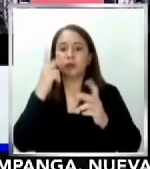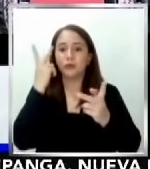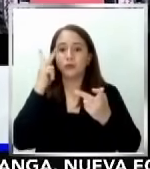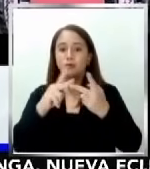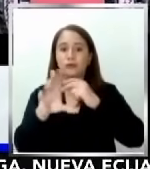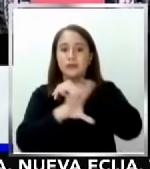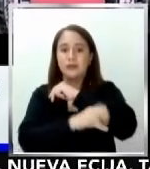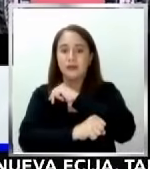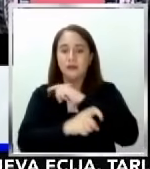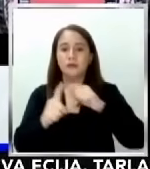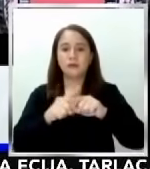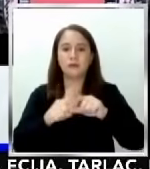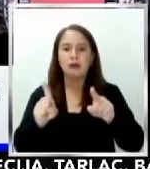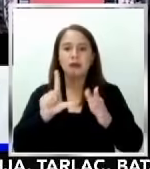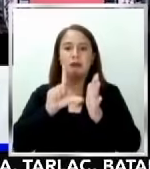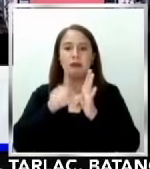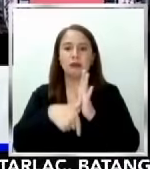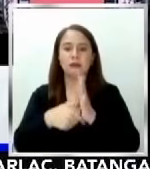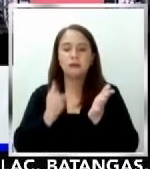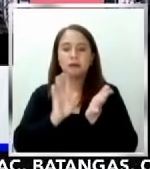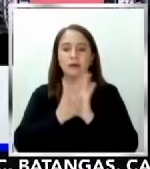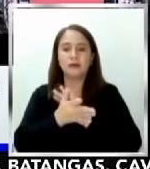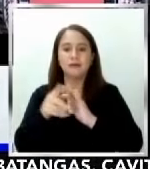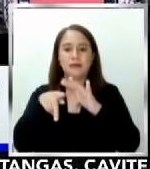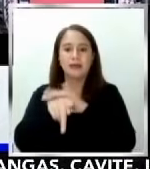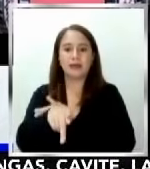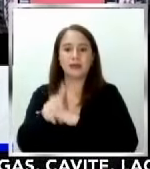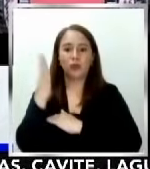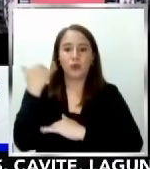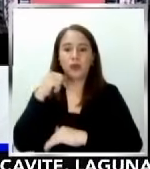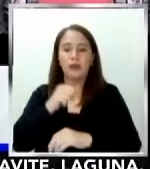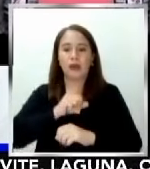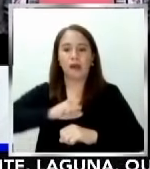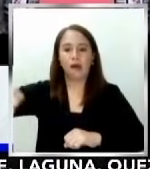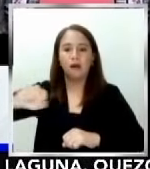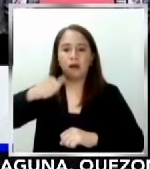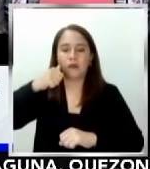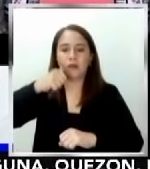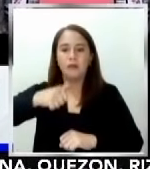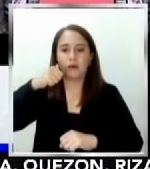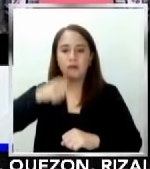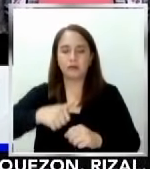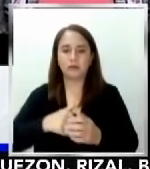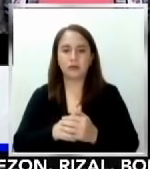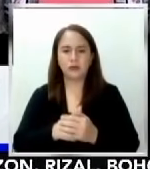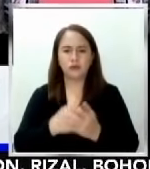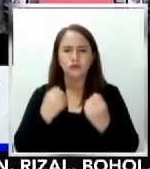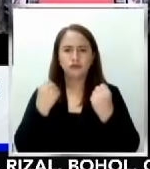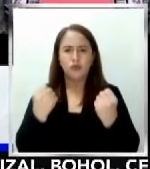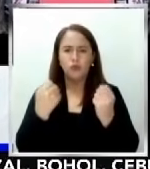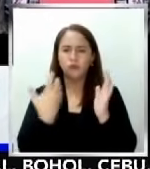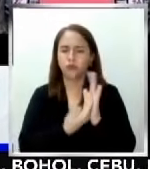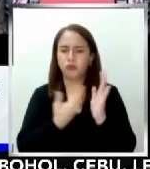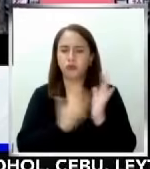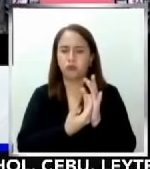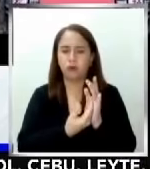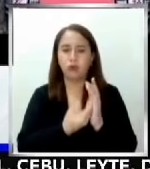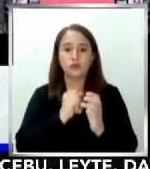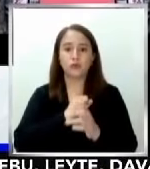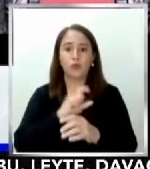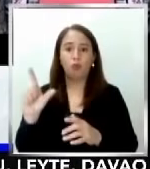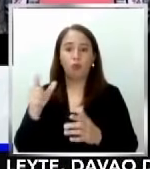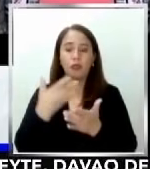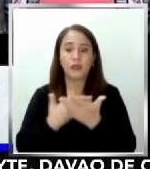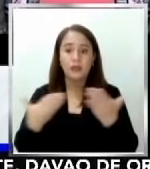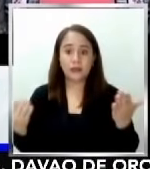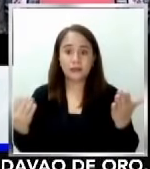nauwi sa pagpatay dahil nga pumalag itong babae. Lumaban sa kanila. Napakatibay ng ebidensya. Lahat ng gamit